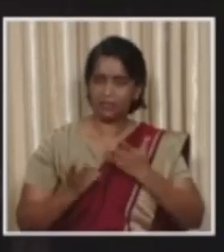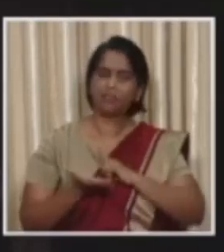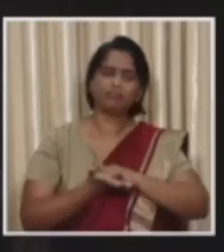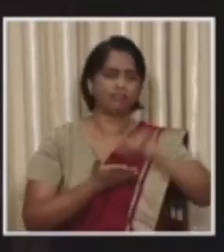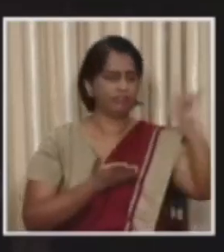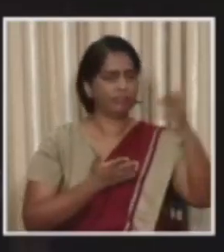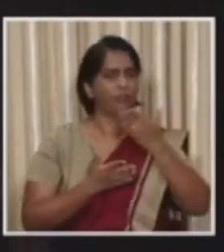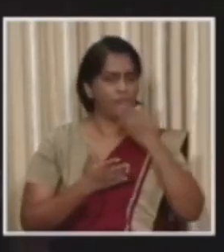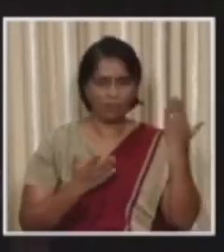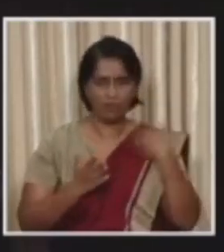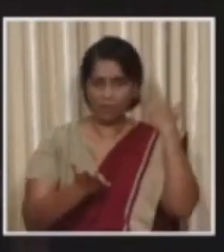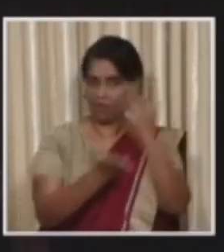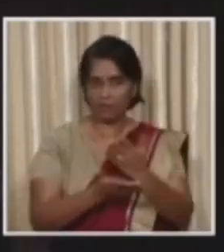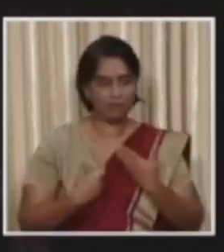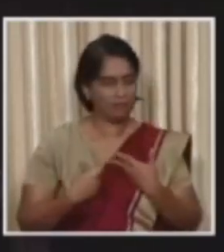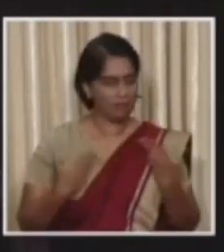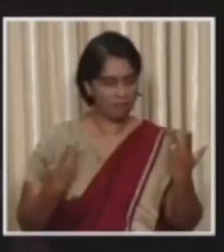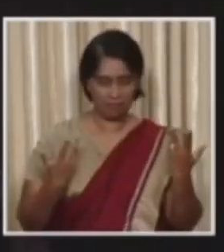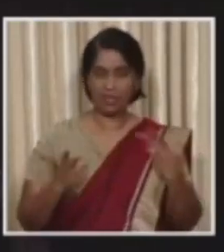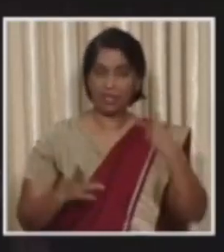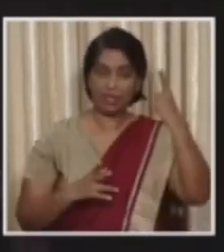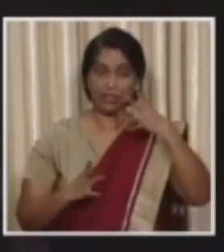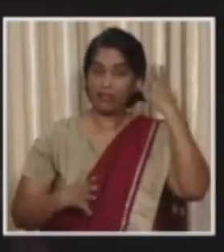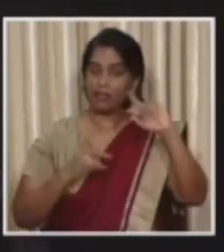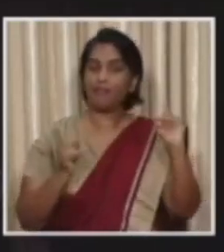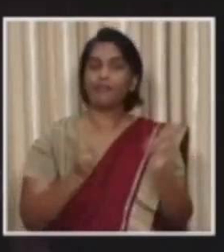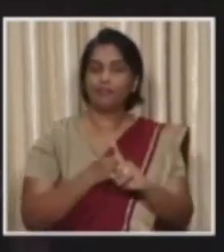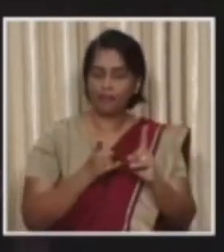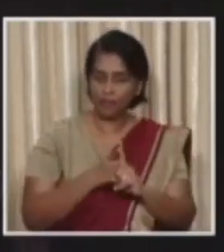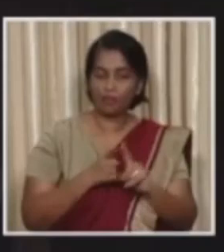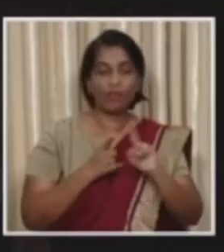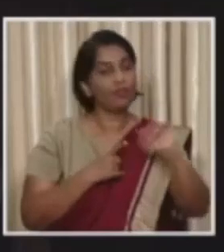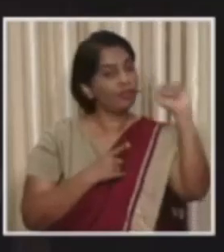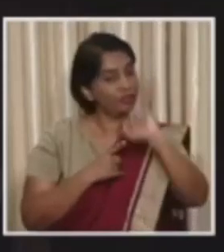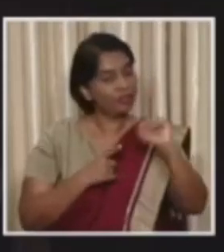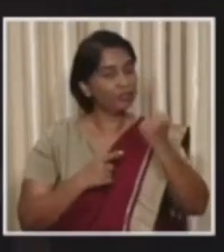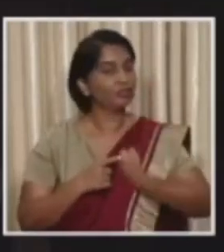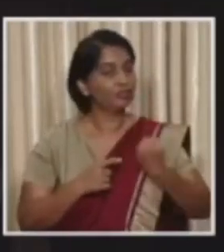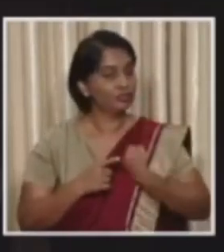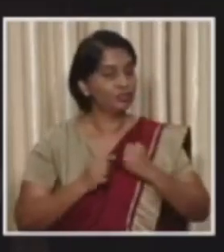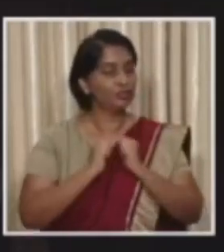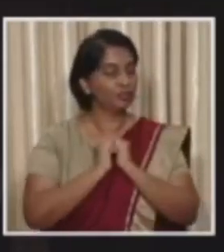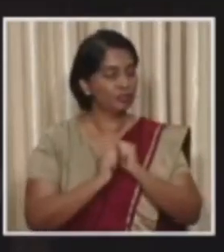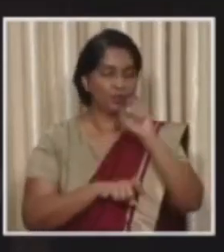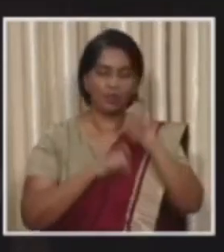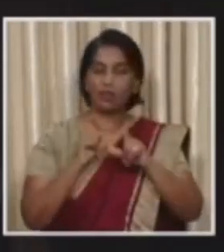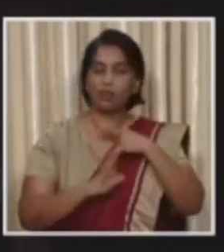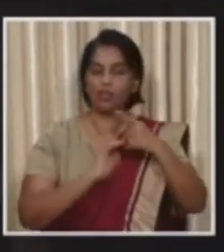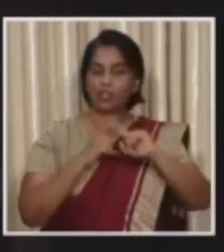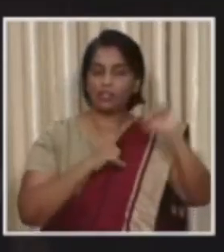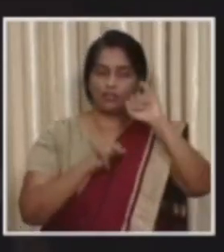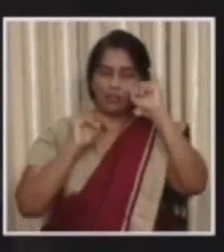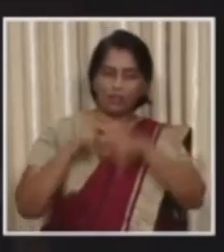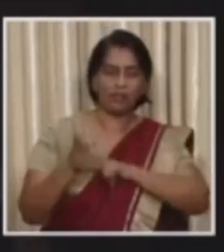පුළුවන්. අපිට නවත්වන්න බෑ. දෙවන ලෝක යුද්ධයේදී මුළු යුරෝපයේම හිටපු වෛද්‍යවරු වෘත්තිකයන් යුරෝපයේ දාලා